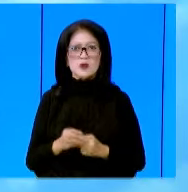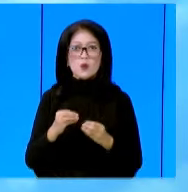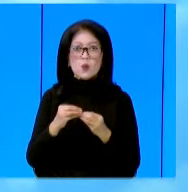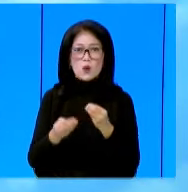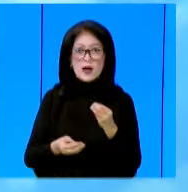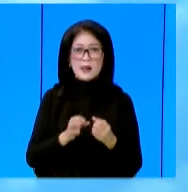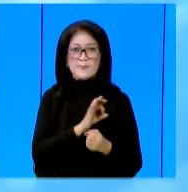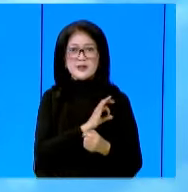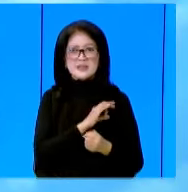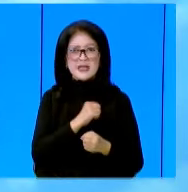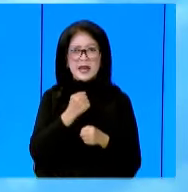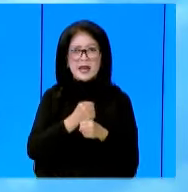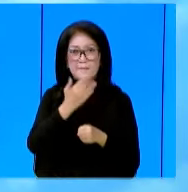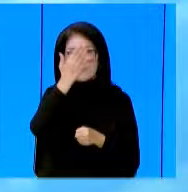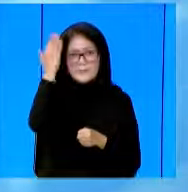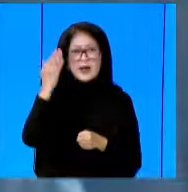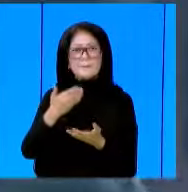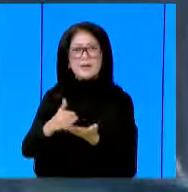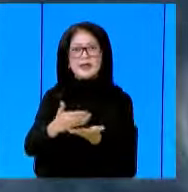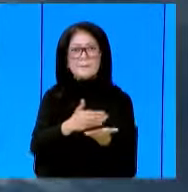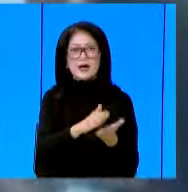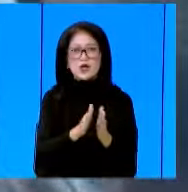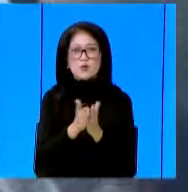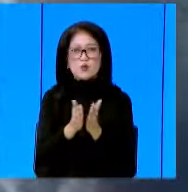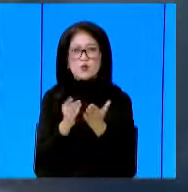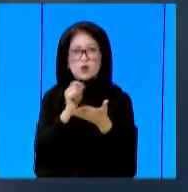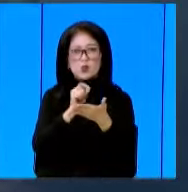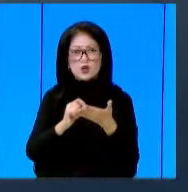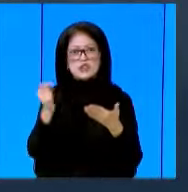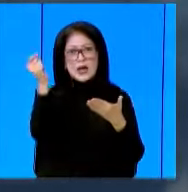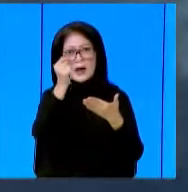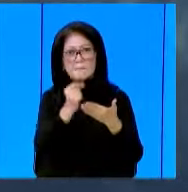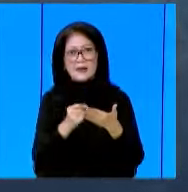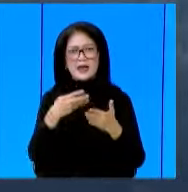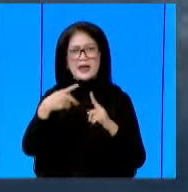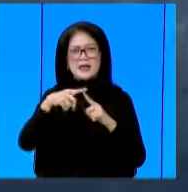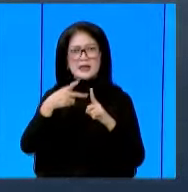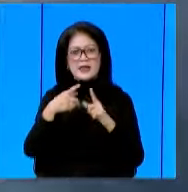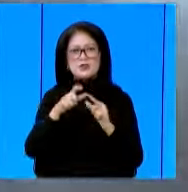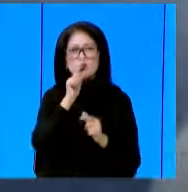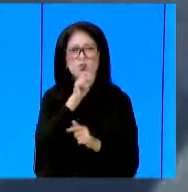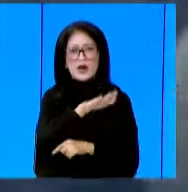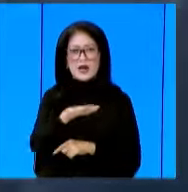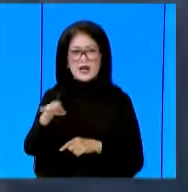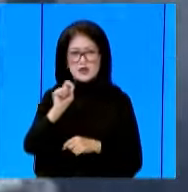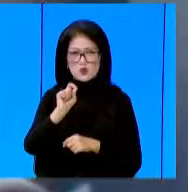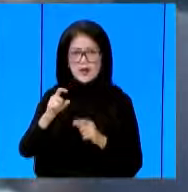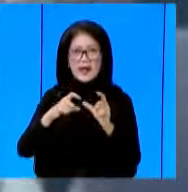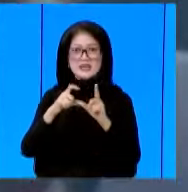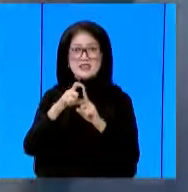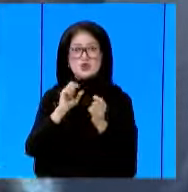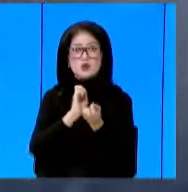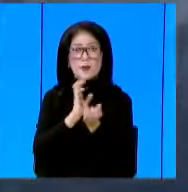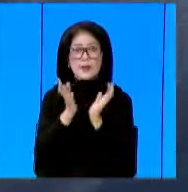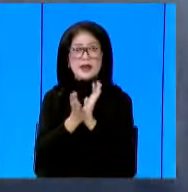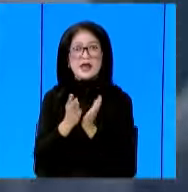Wakil Presiden terpilih Gibran Rakabuming Raka membagi-bagikan buku tulis bergambar Jan Etes kepada ratusan anak SD di Surabaya.